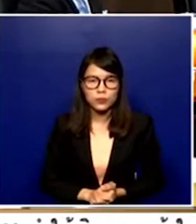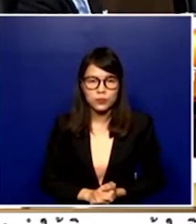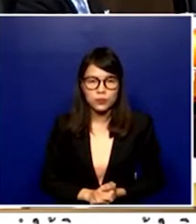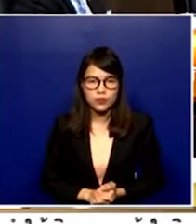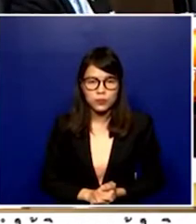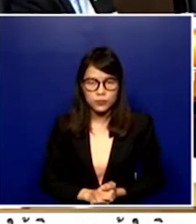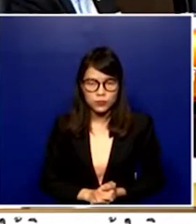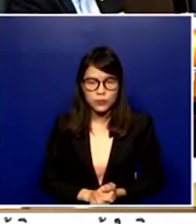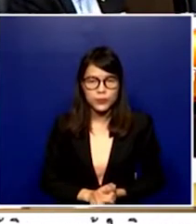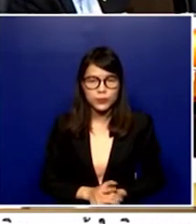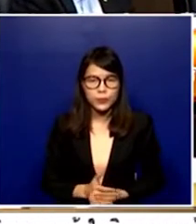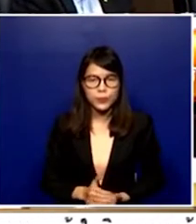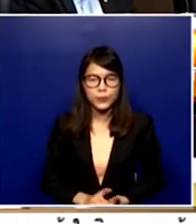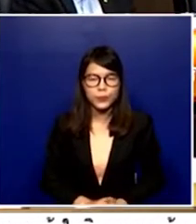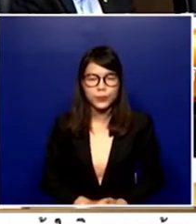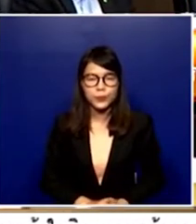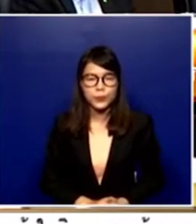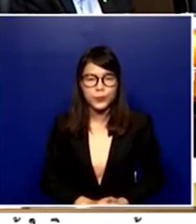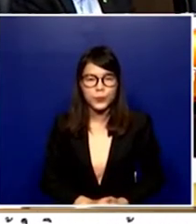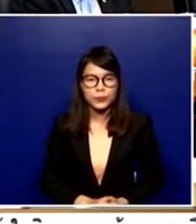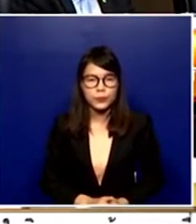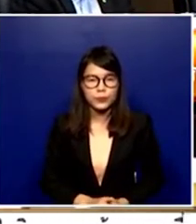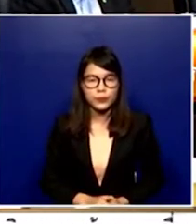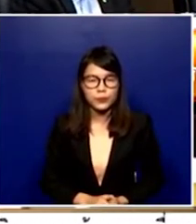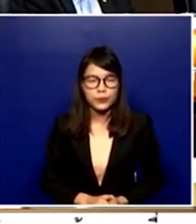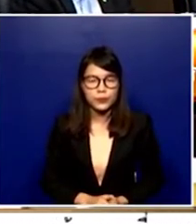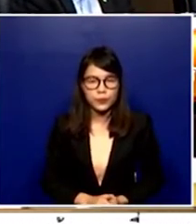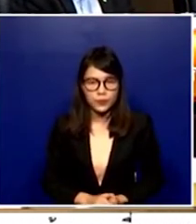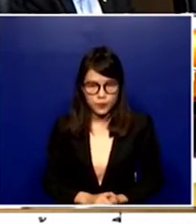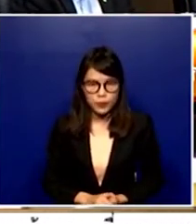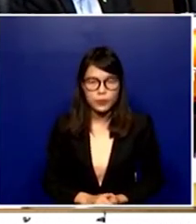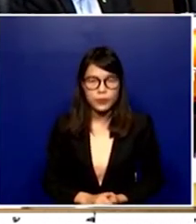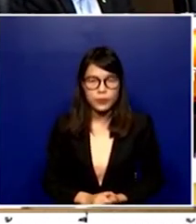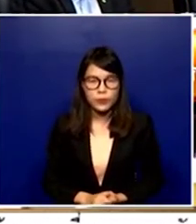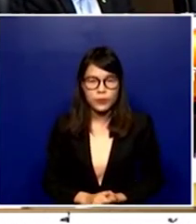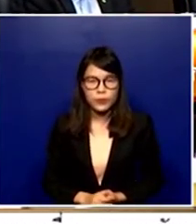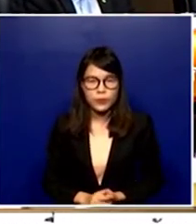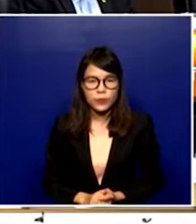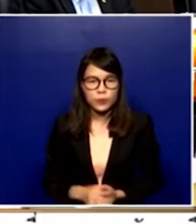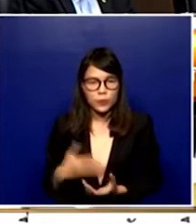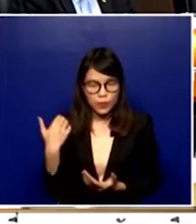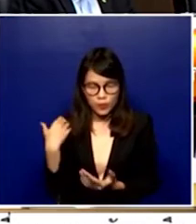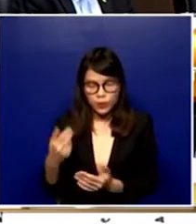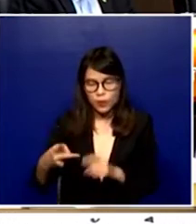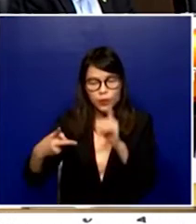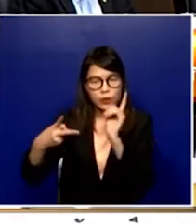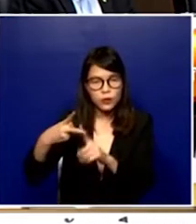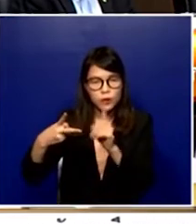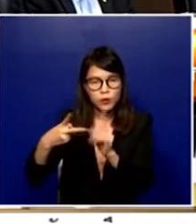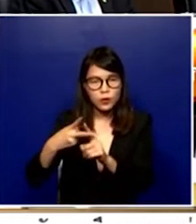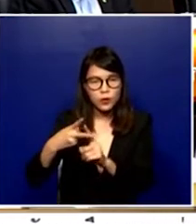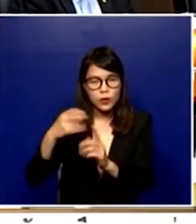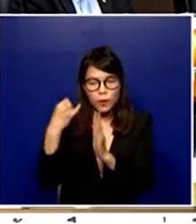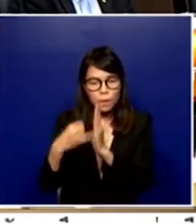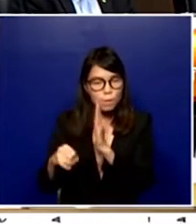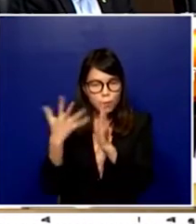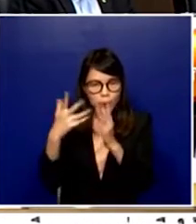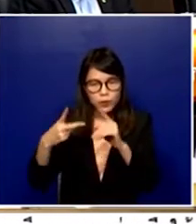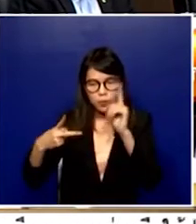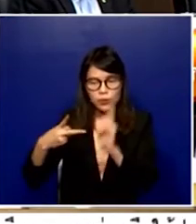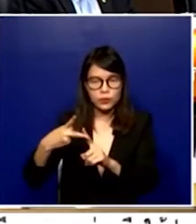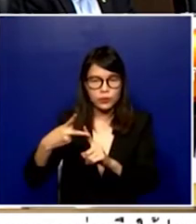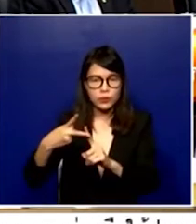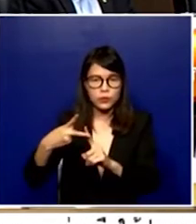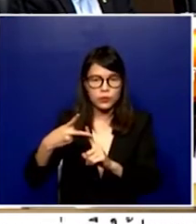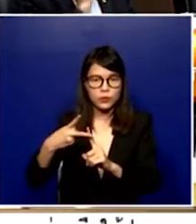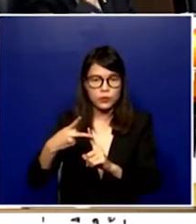่าวหาของที่ฉันข้อยกเว้นที่จะไม่มคามผิดในการรับเกิน 3,000 บาทก็ค